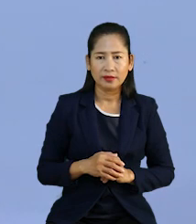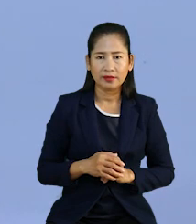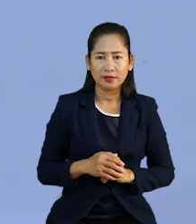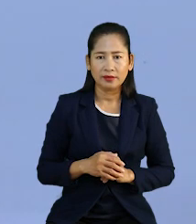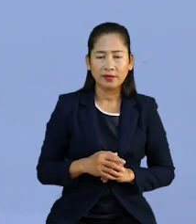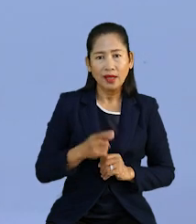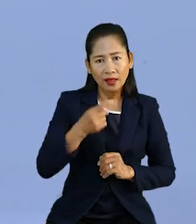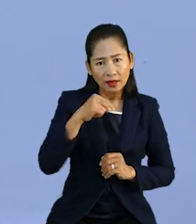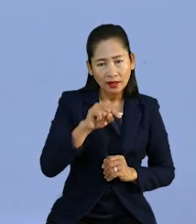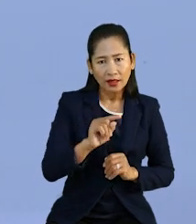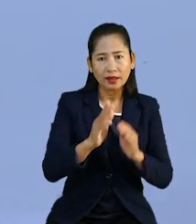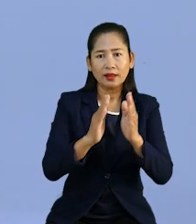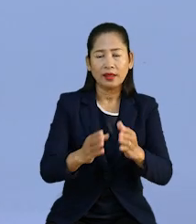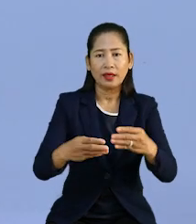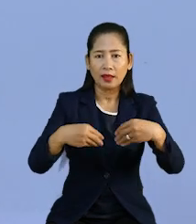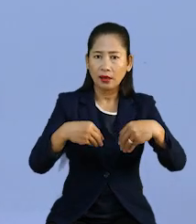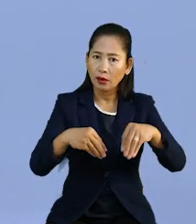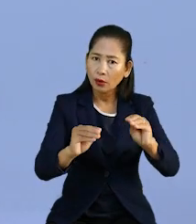ta